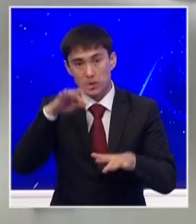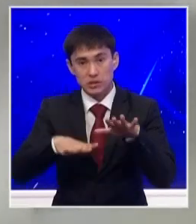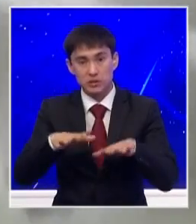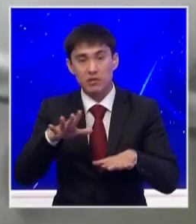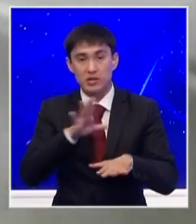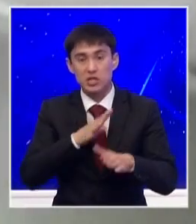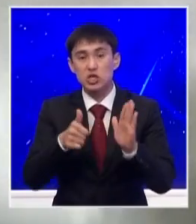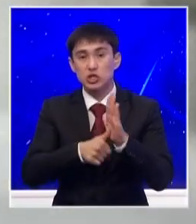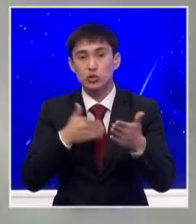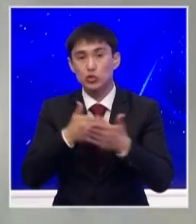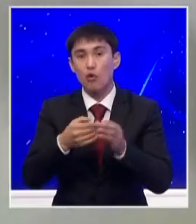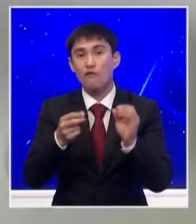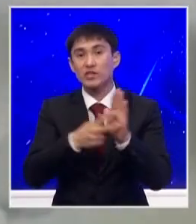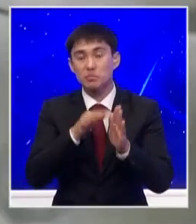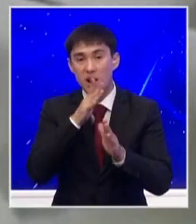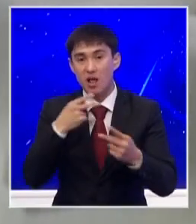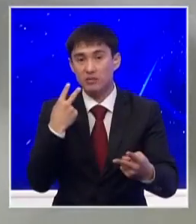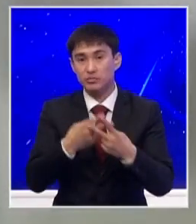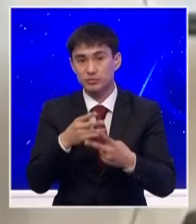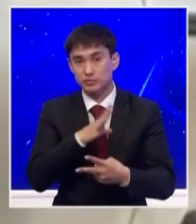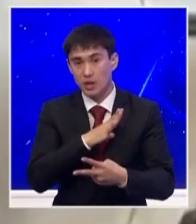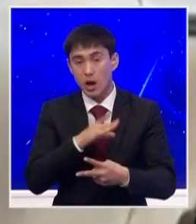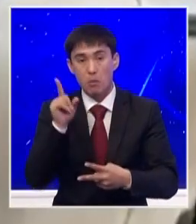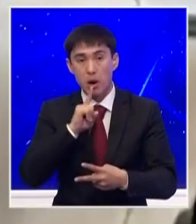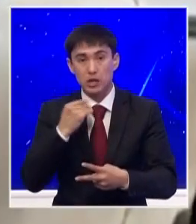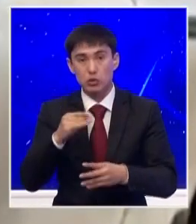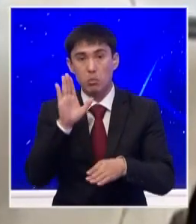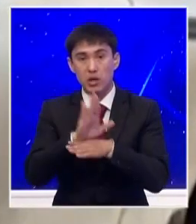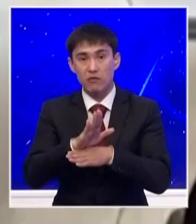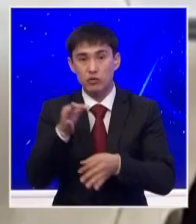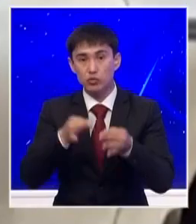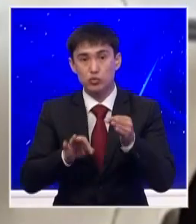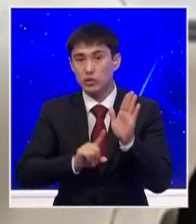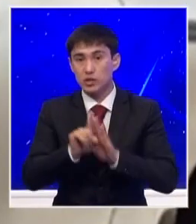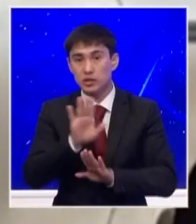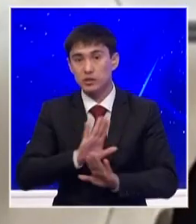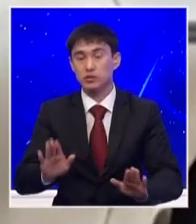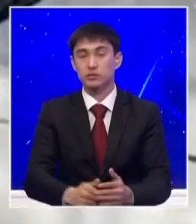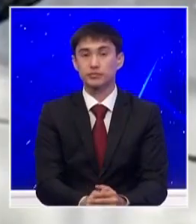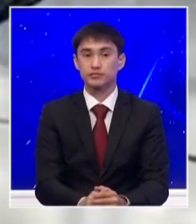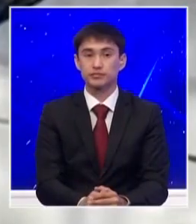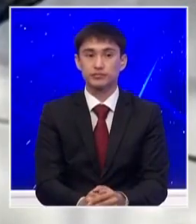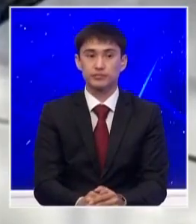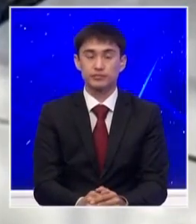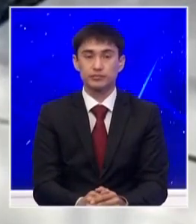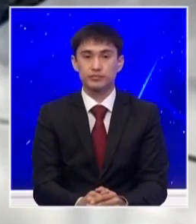сроки от 6 до 8 лет лишения свободы. Пока что приговор суда не вступил в законную силу.